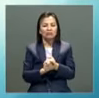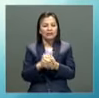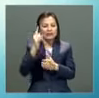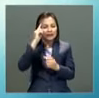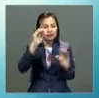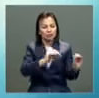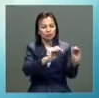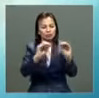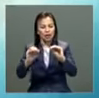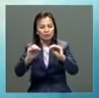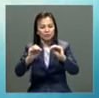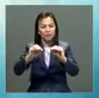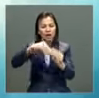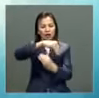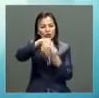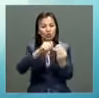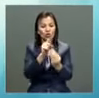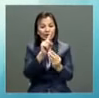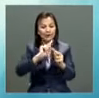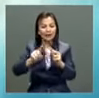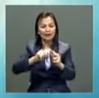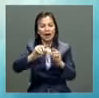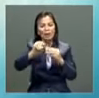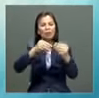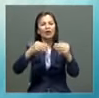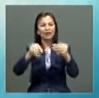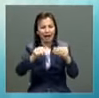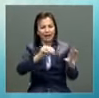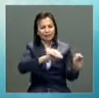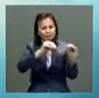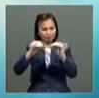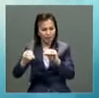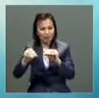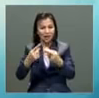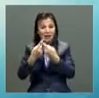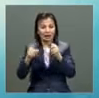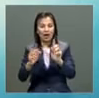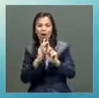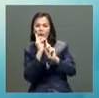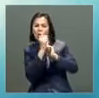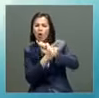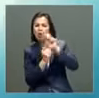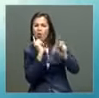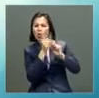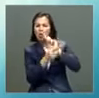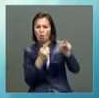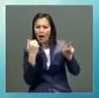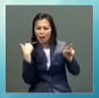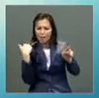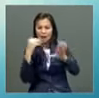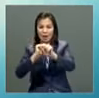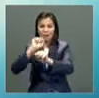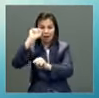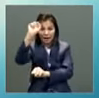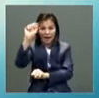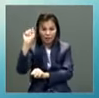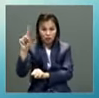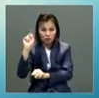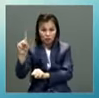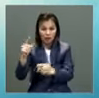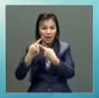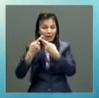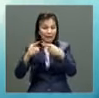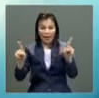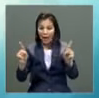านธุรกิจต่างๆนะครับแต่ว่าเขาบอกว่ามีการวิจารณ์ฮะถึงแม้จะมีการประกาศภาวะฉุกเฉินแต่ก็ยังมี